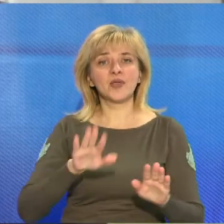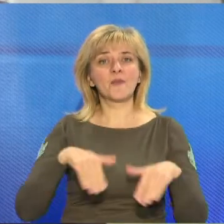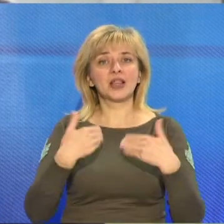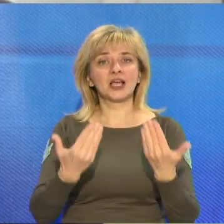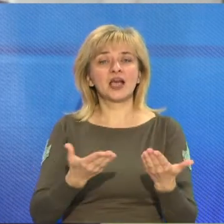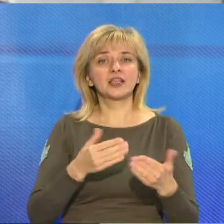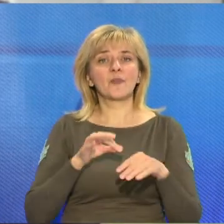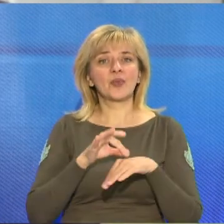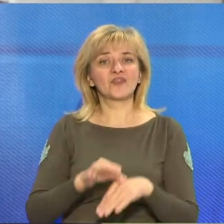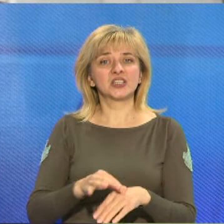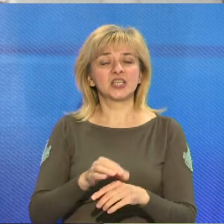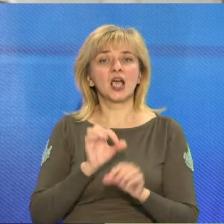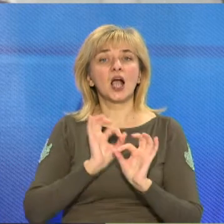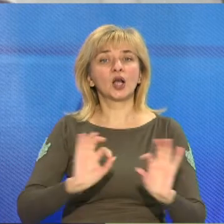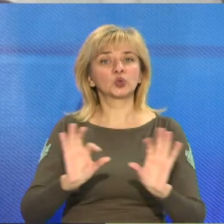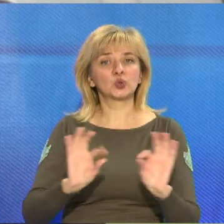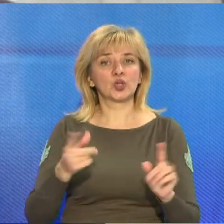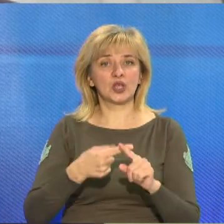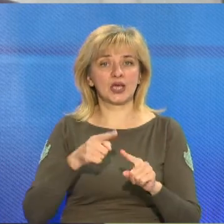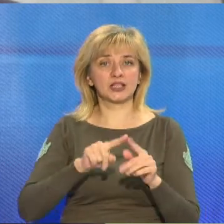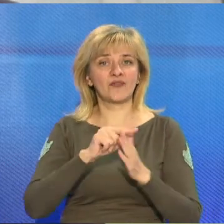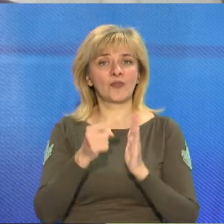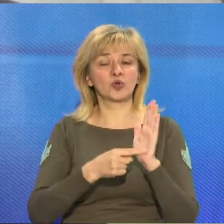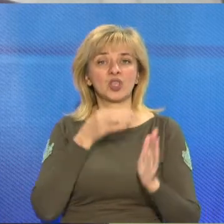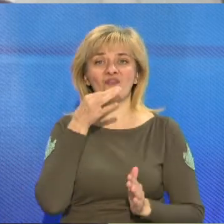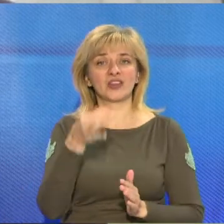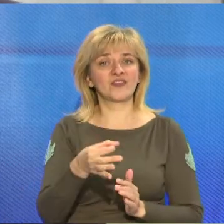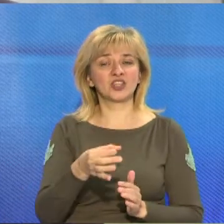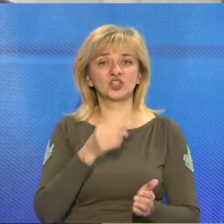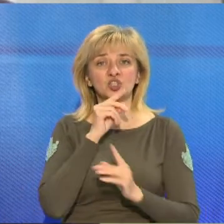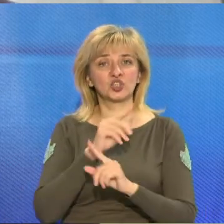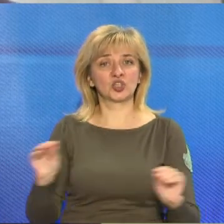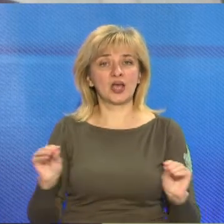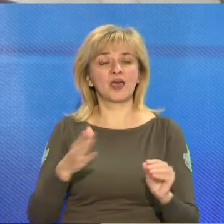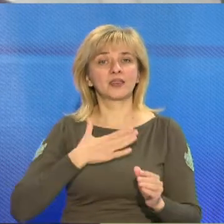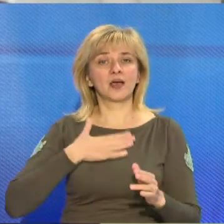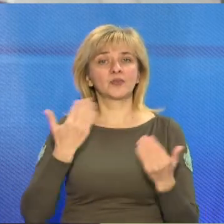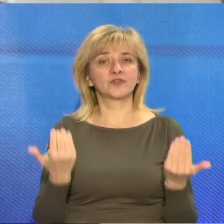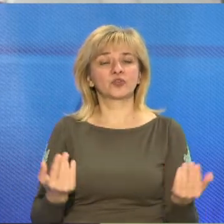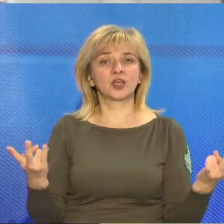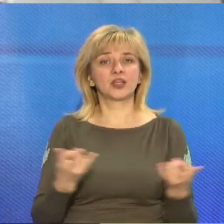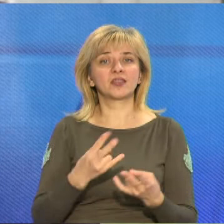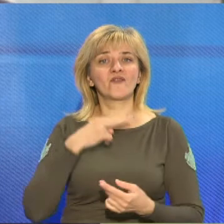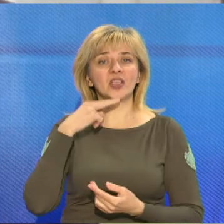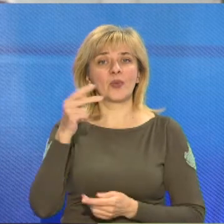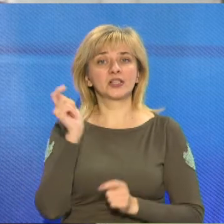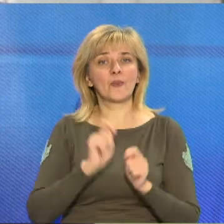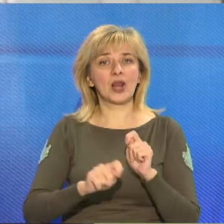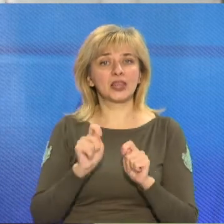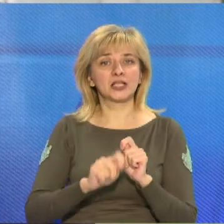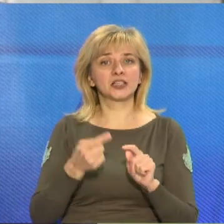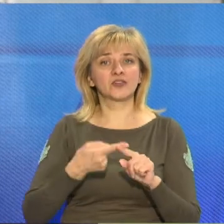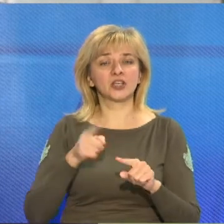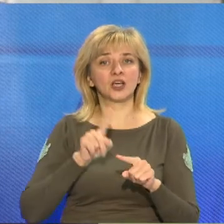провести консультации на эти вопросы. В ответ – тишина. Нам сегодня надо внимательно проанализировать эту